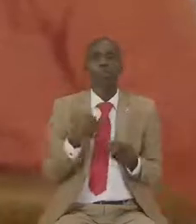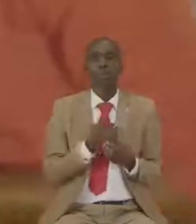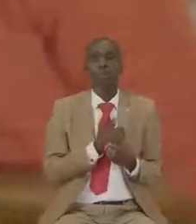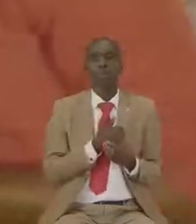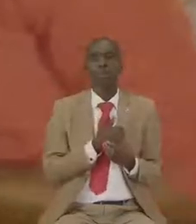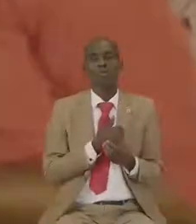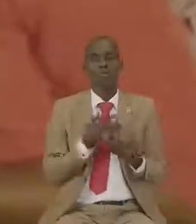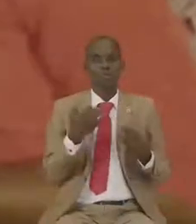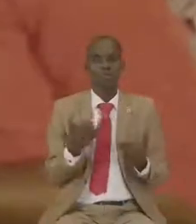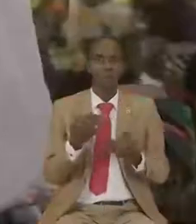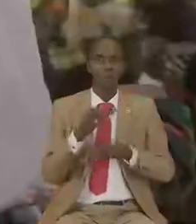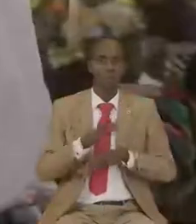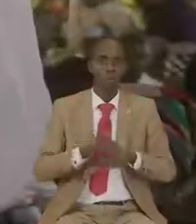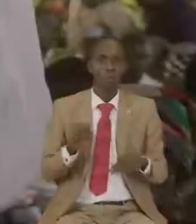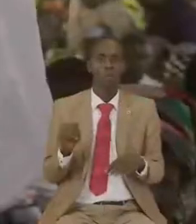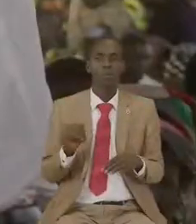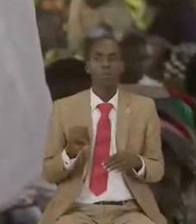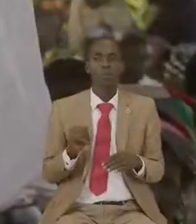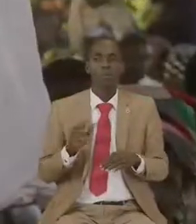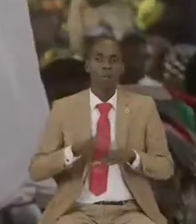le suivi pour vous aider plus.